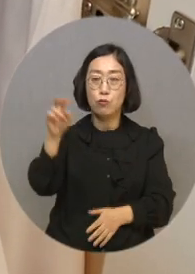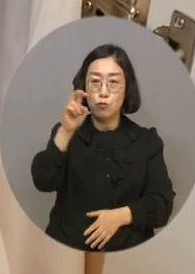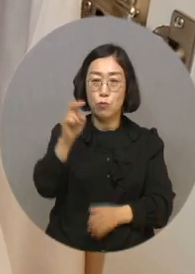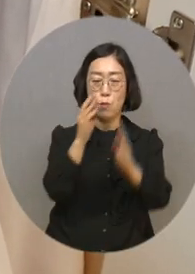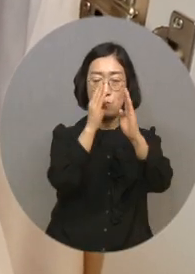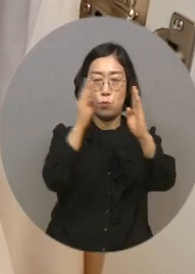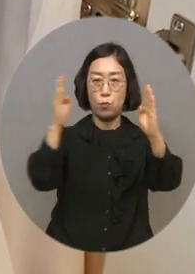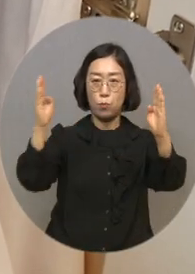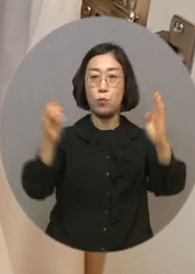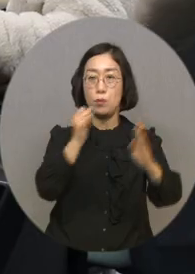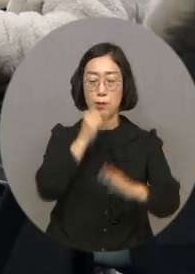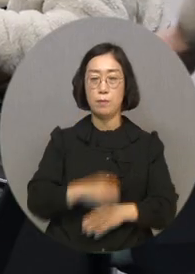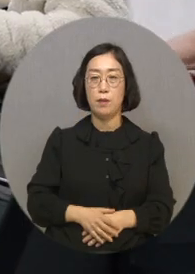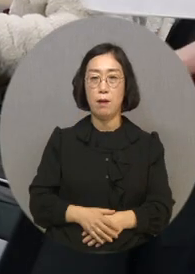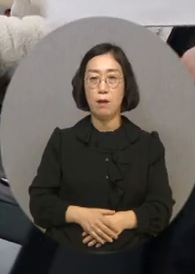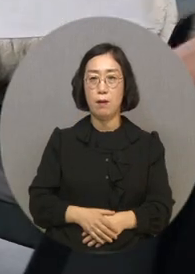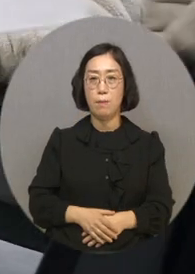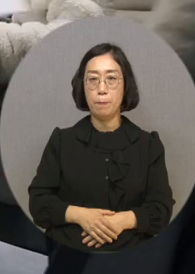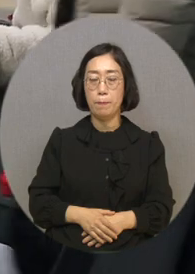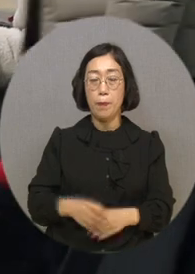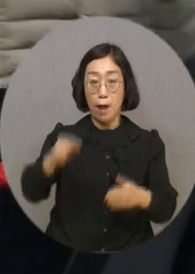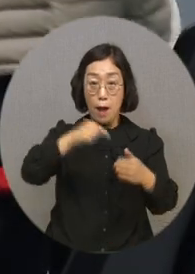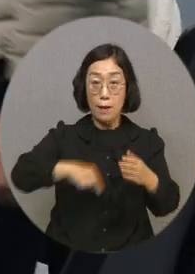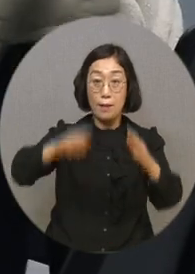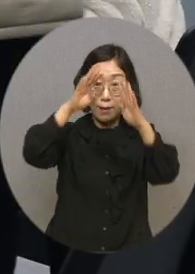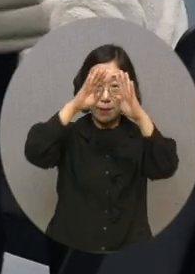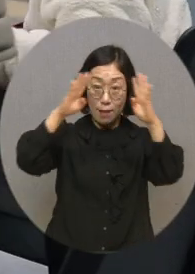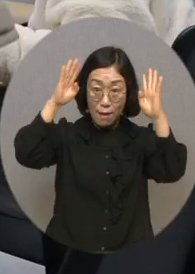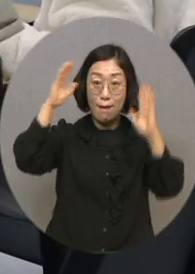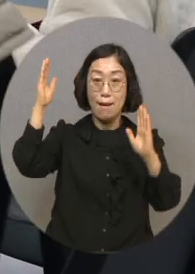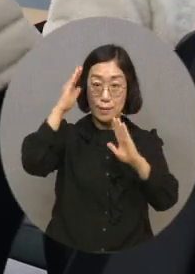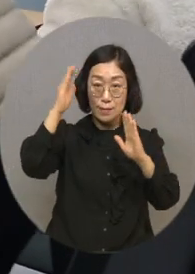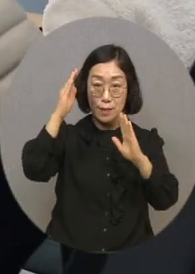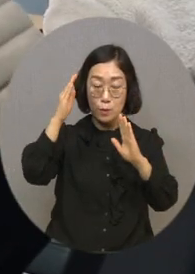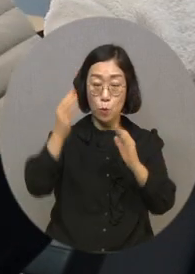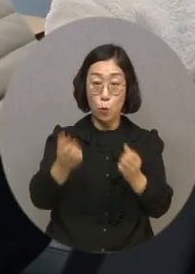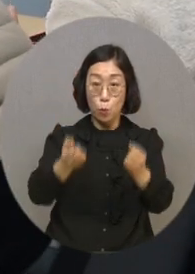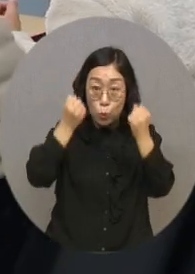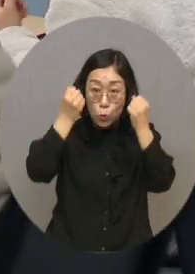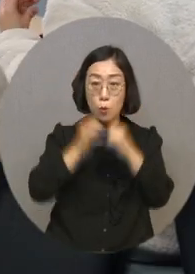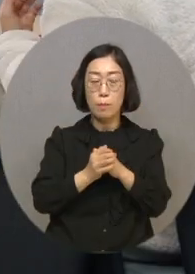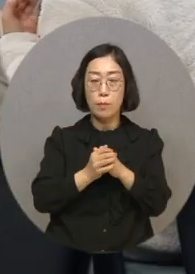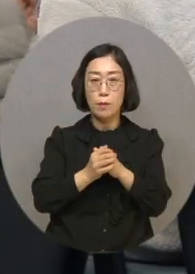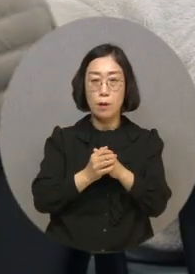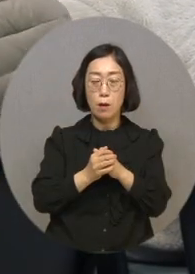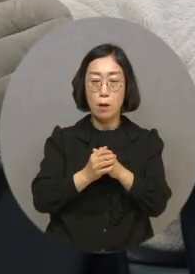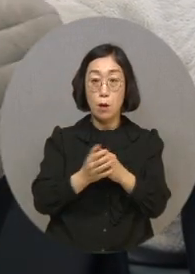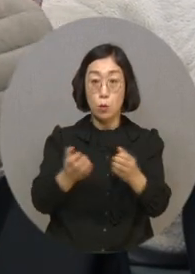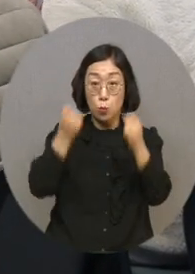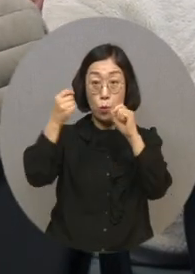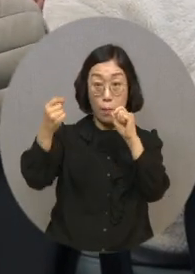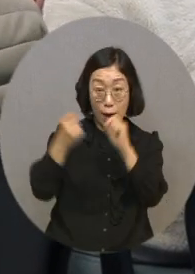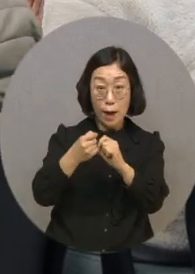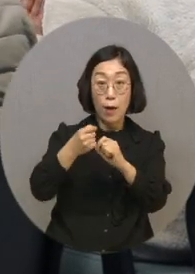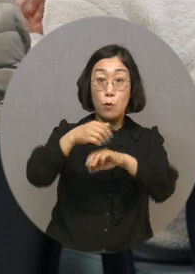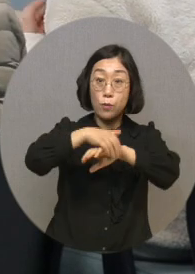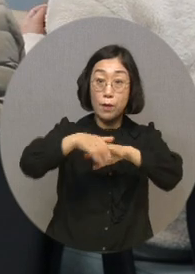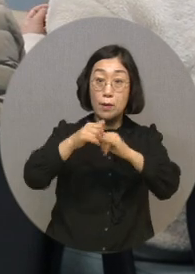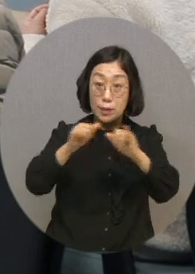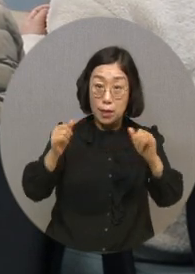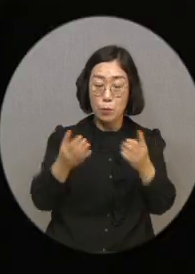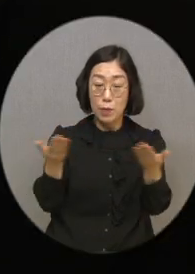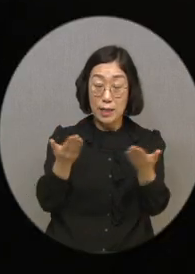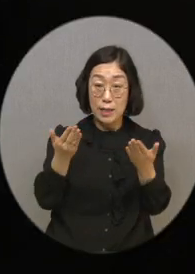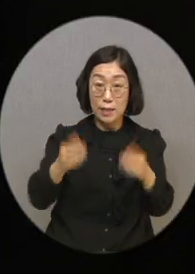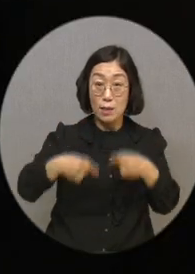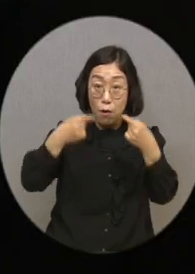구비하고 있습니다. 관내 대학생 재학자 및 졸업자, 고등학교 졸업 예정자, 취업